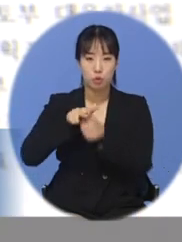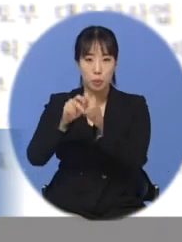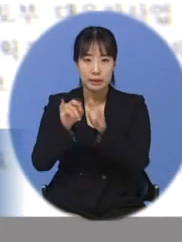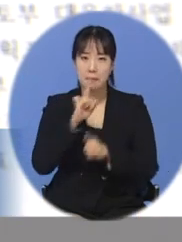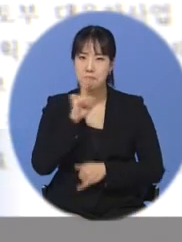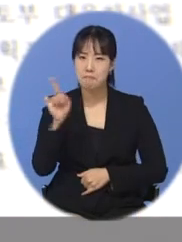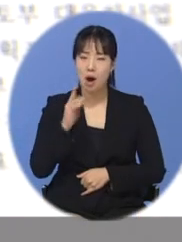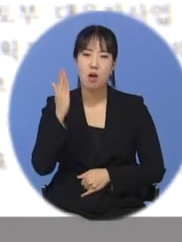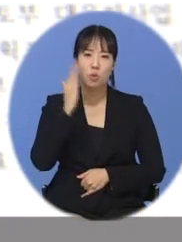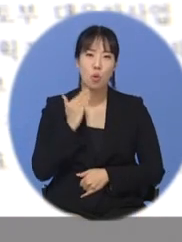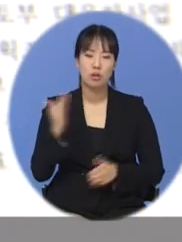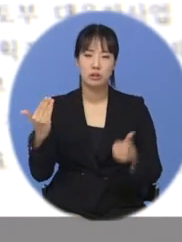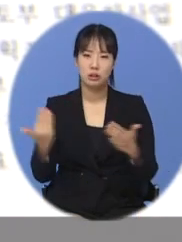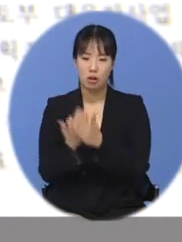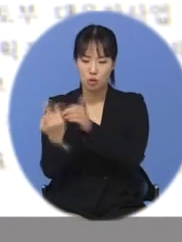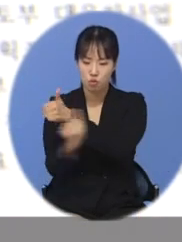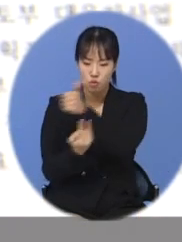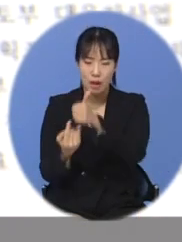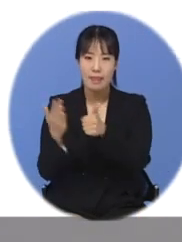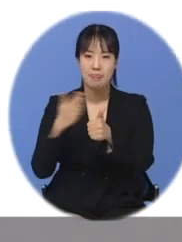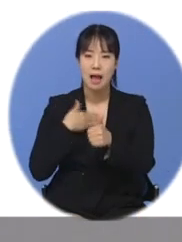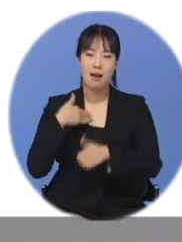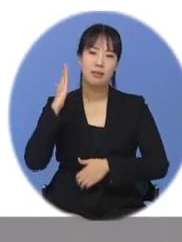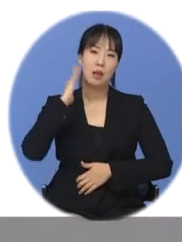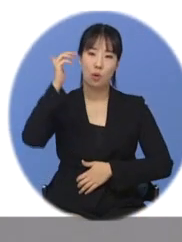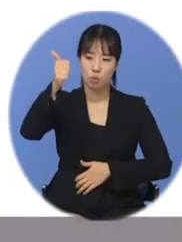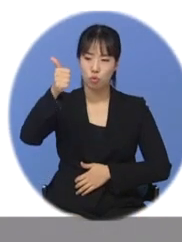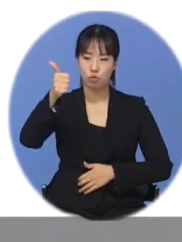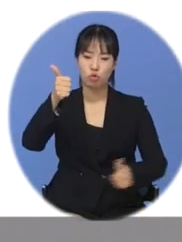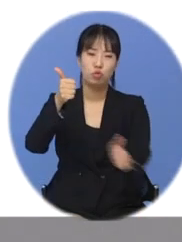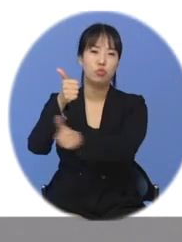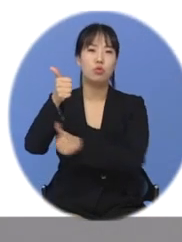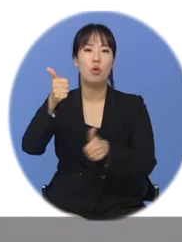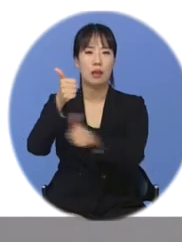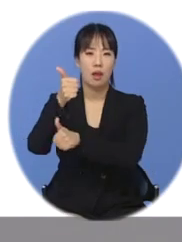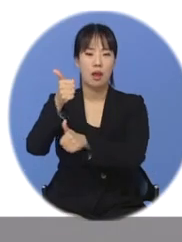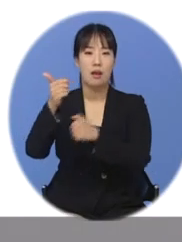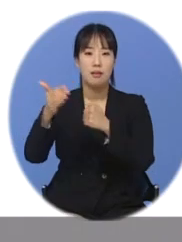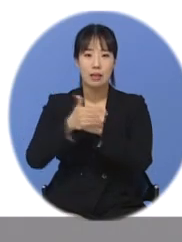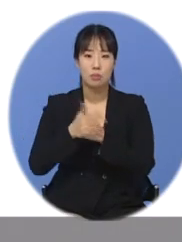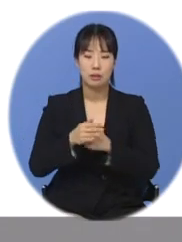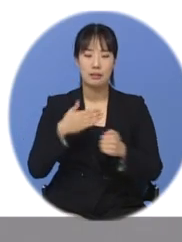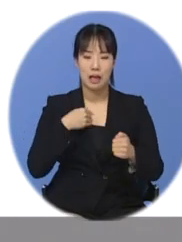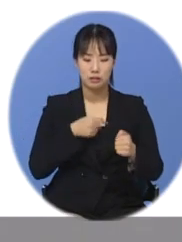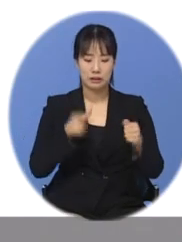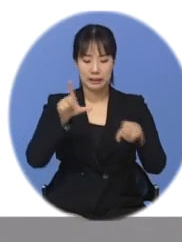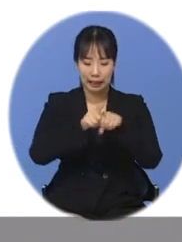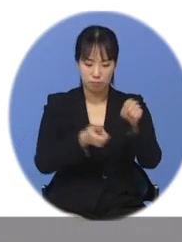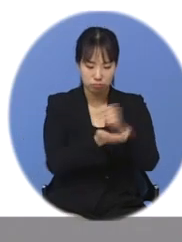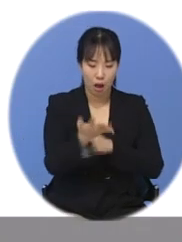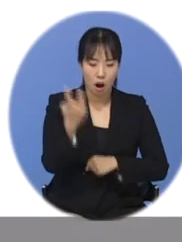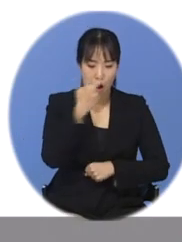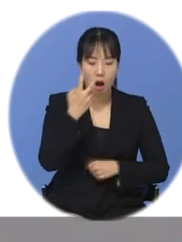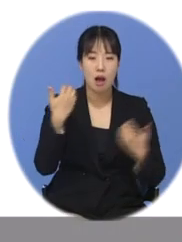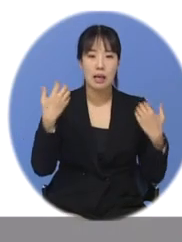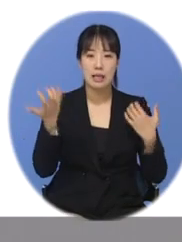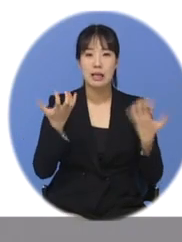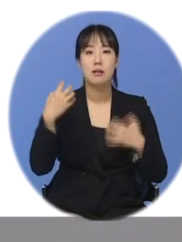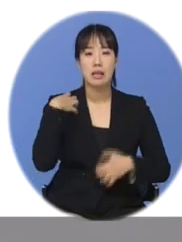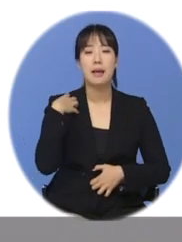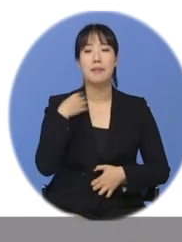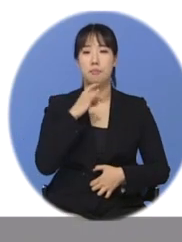후보는 녹색성장위원회는 대통령 직속의 위원회였고 배출가스의 감축 등을 추진하는 기관이었지